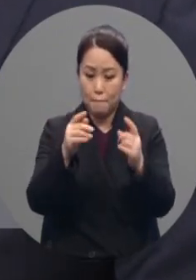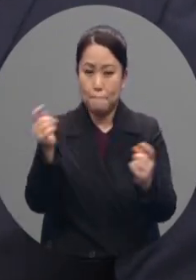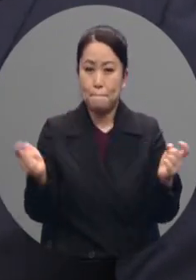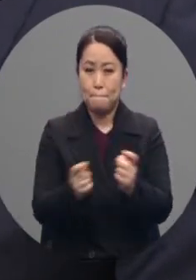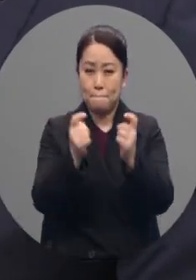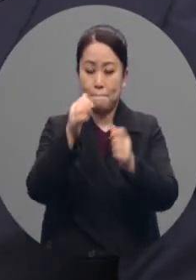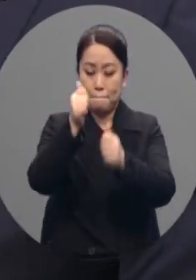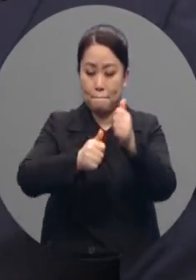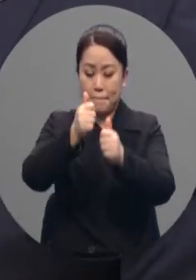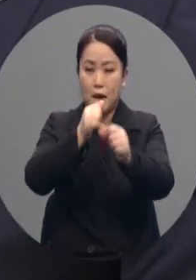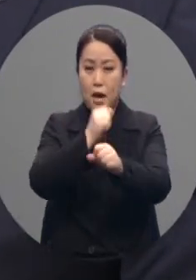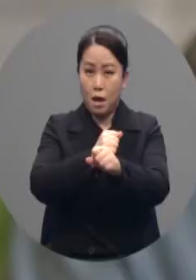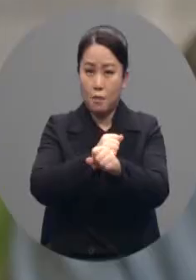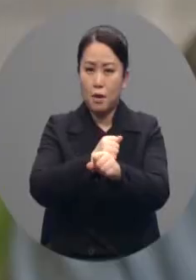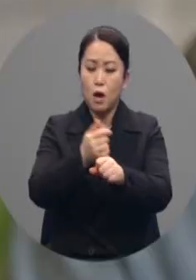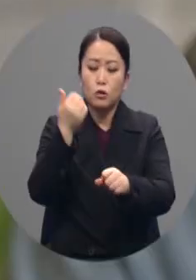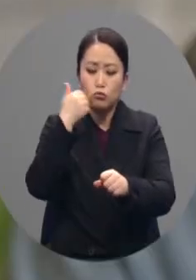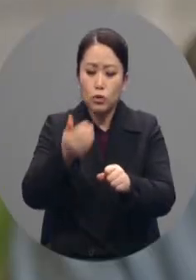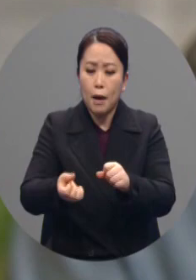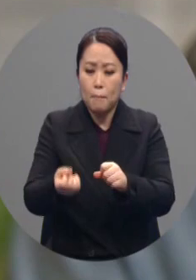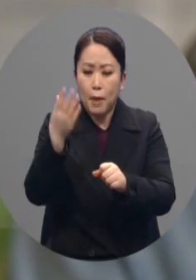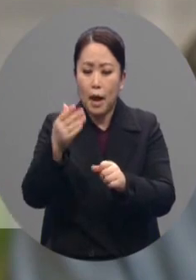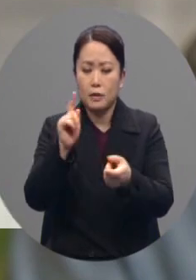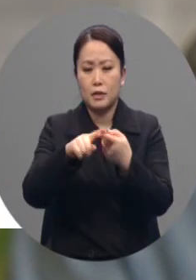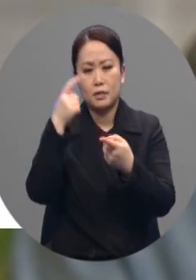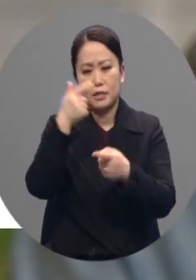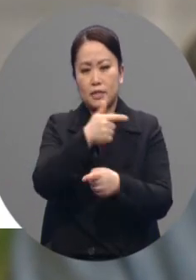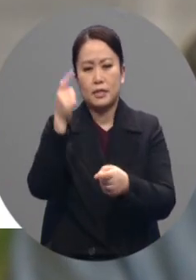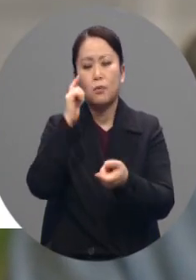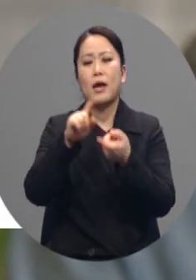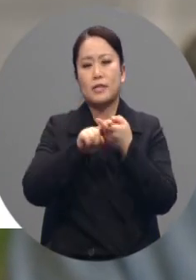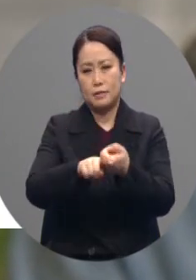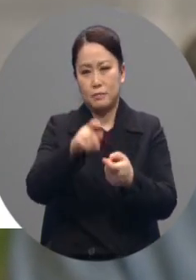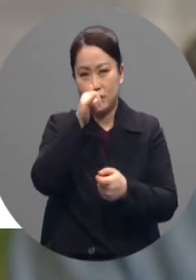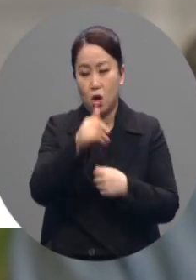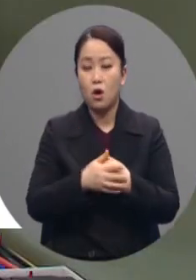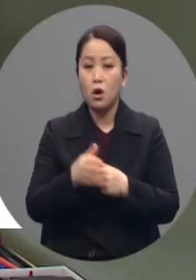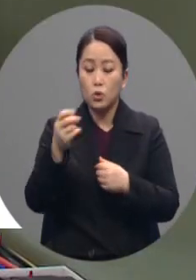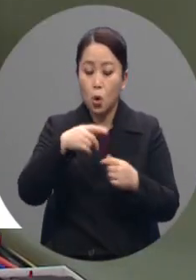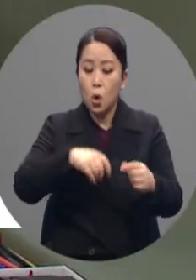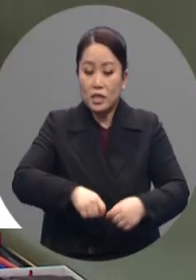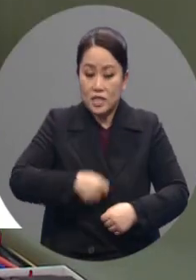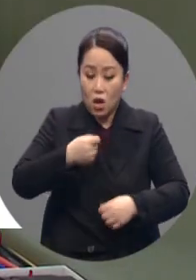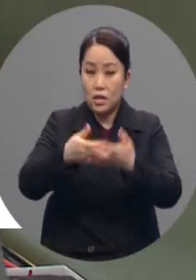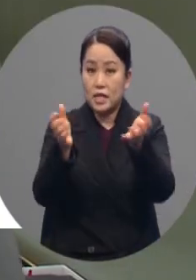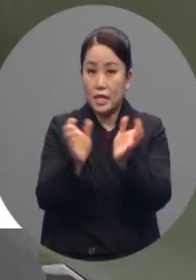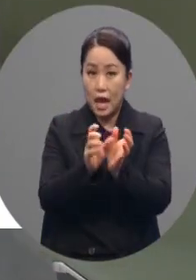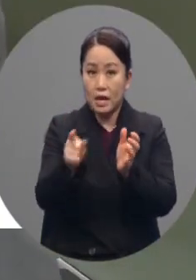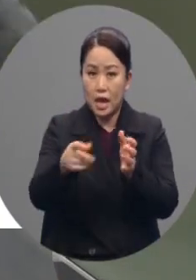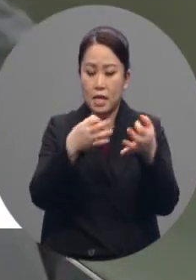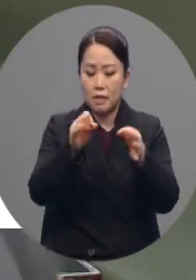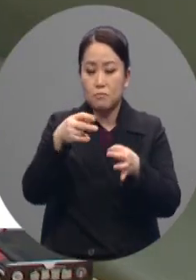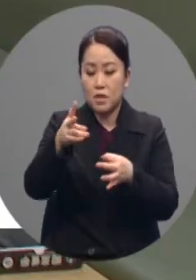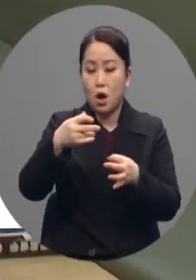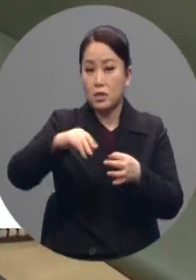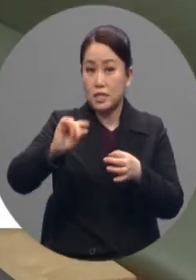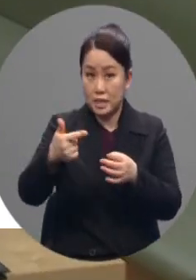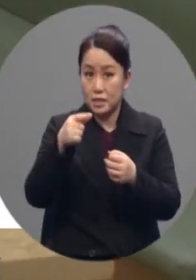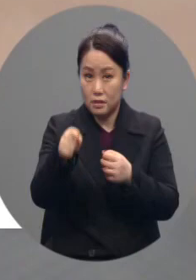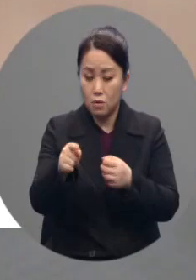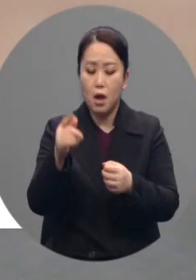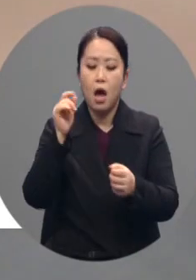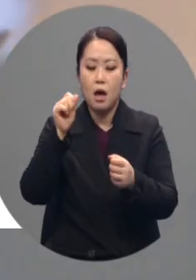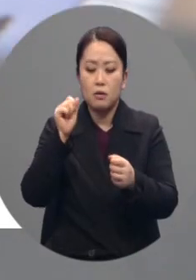관심을 모을 것으로 전망됩니다. 정의당은 김영진 부산시당 위원장이 가장 먼저 부산시장 예비후보 등록을